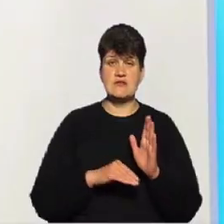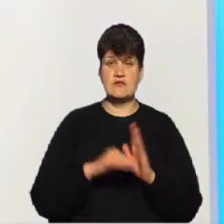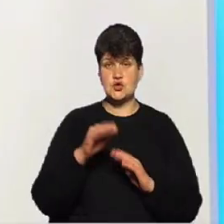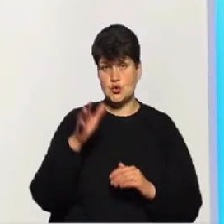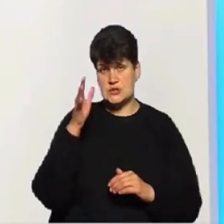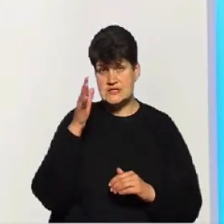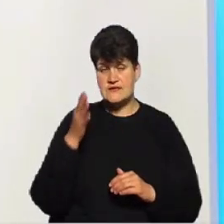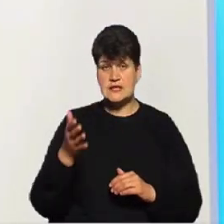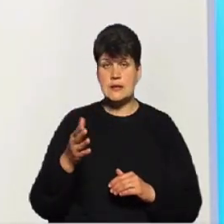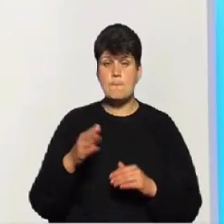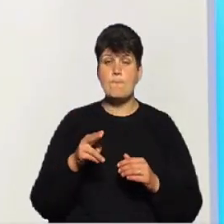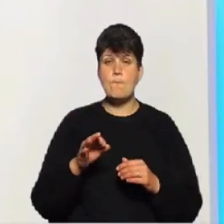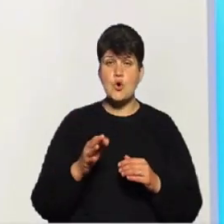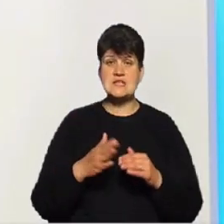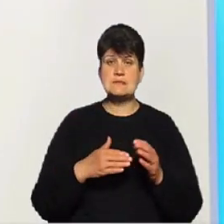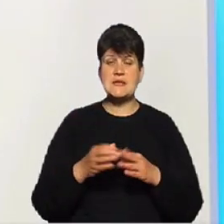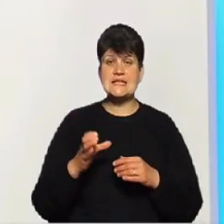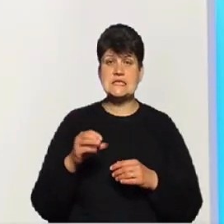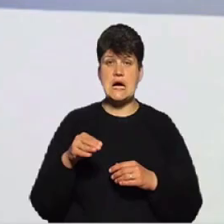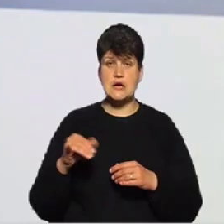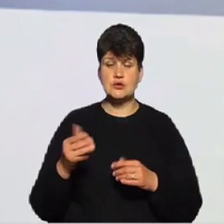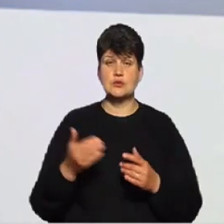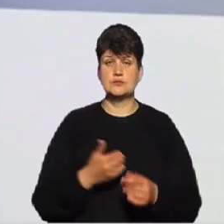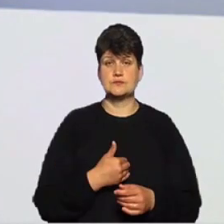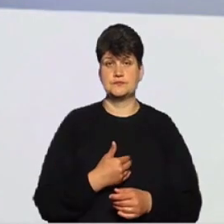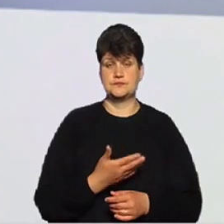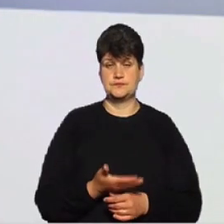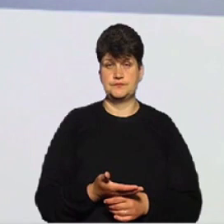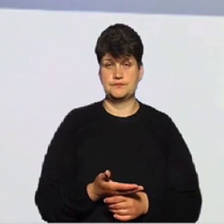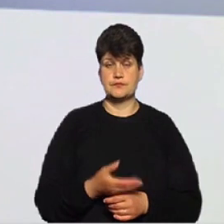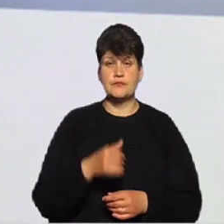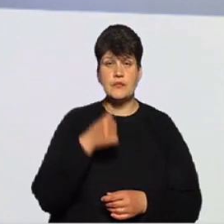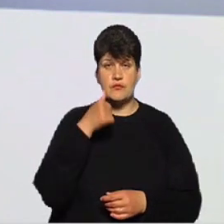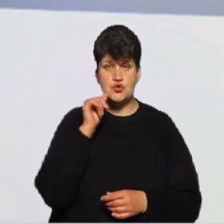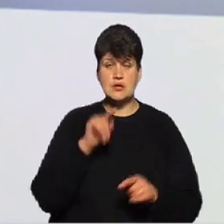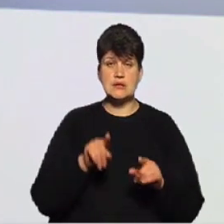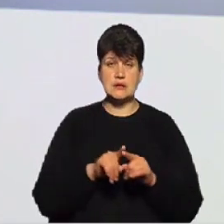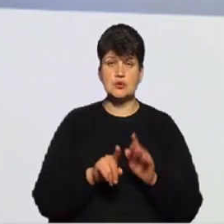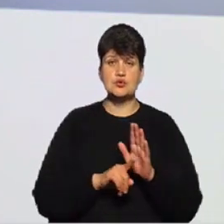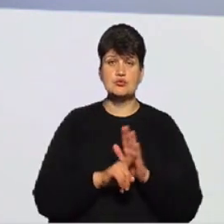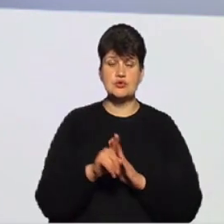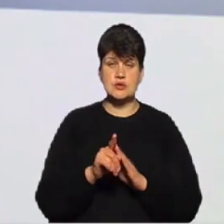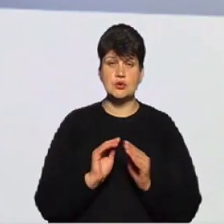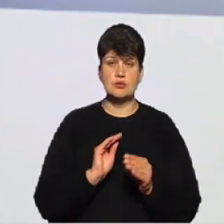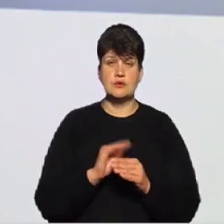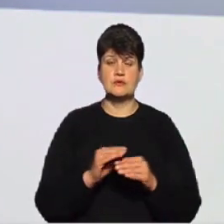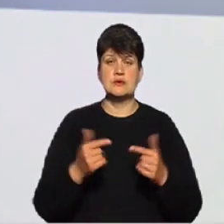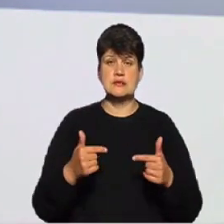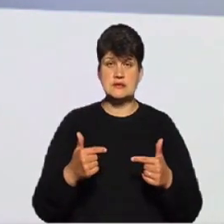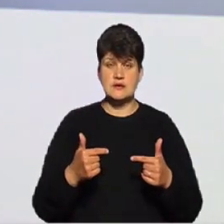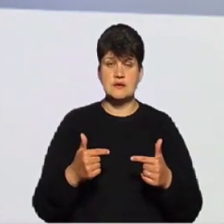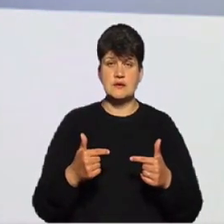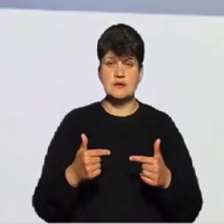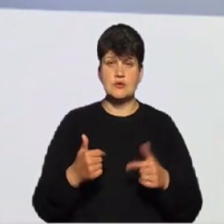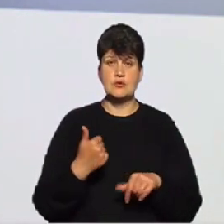по спеціальності, на яку вони претендують. Вчора також розпочалася додаткова сесія основного ЗНО,